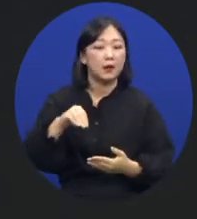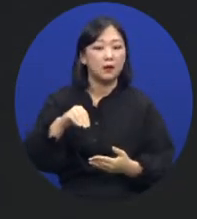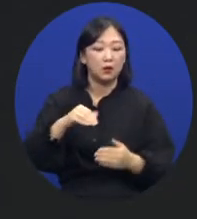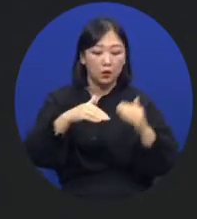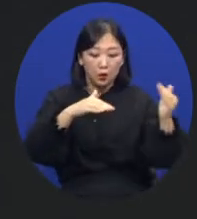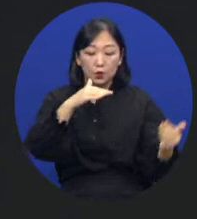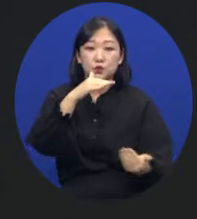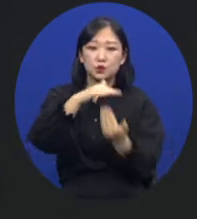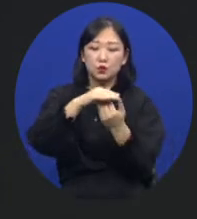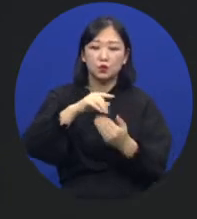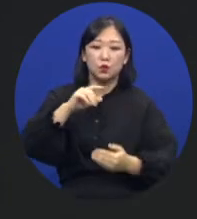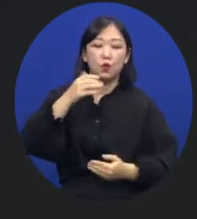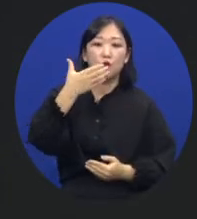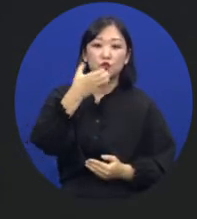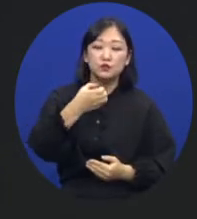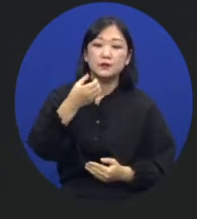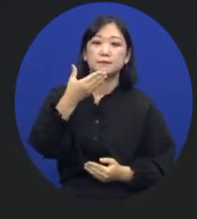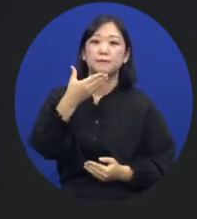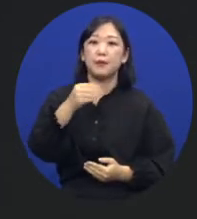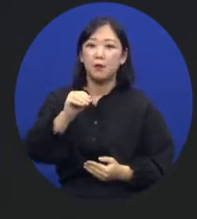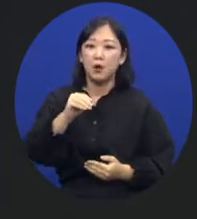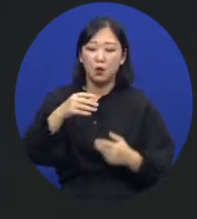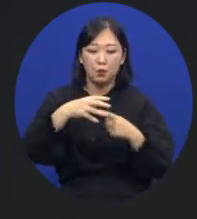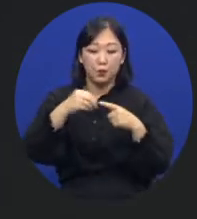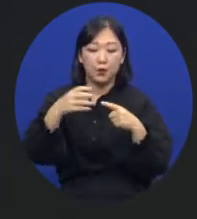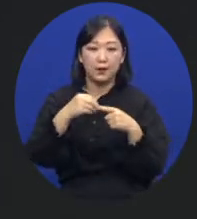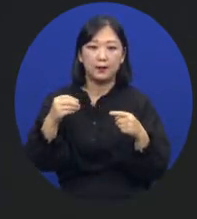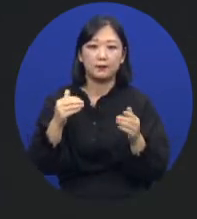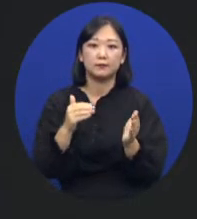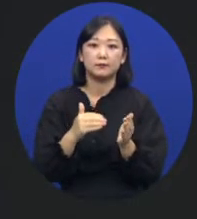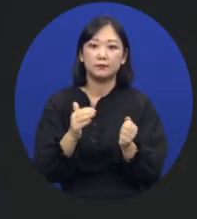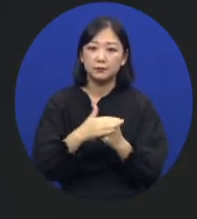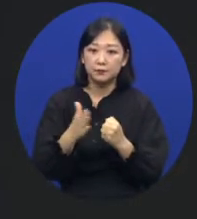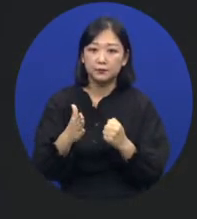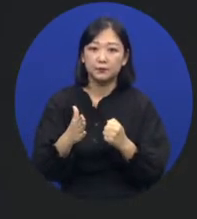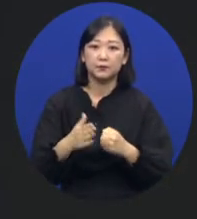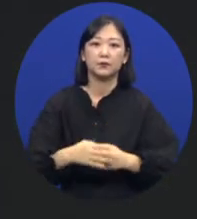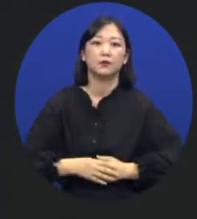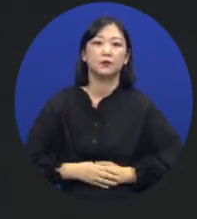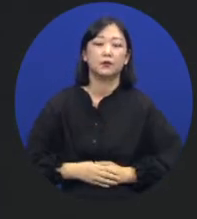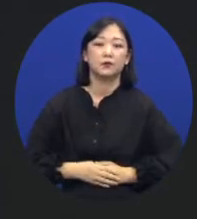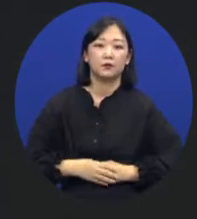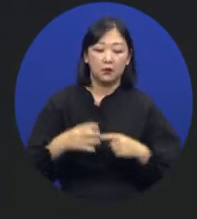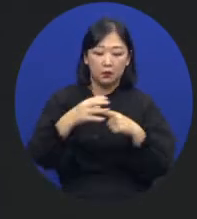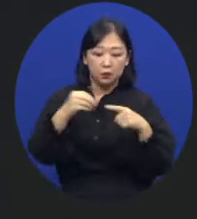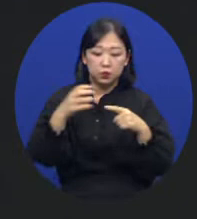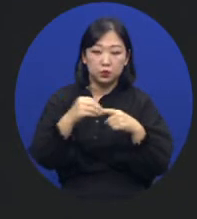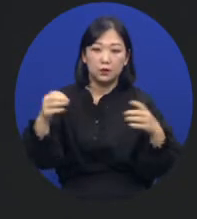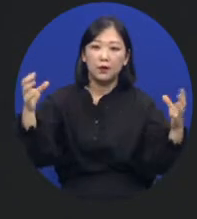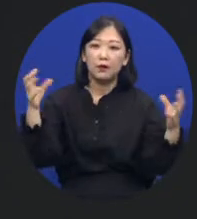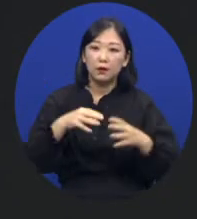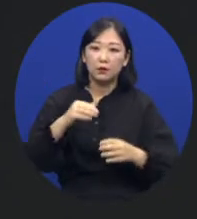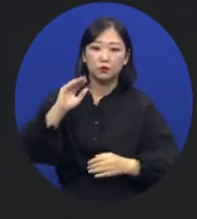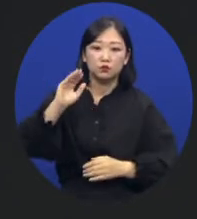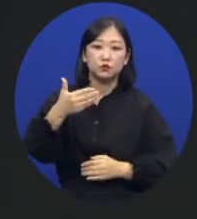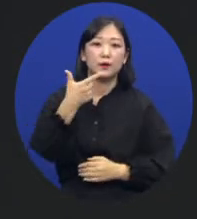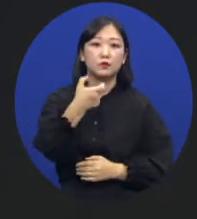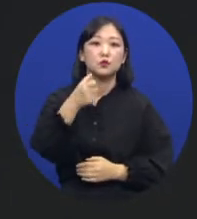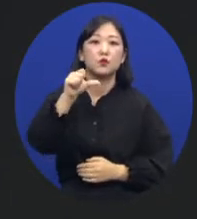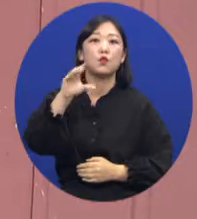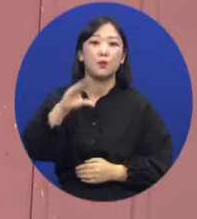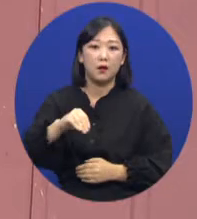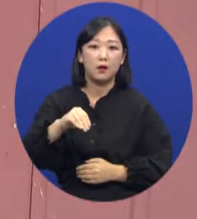최고 198만 원까지 자동이체로 빠져나갔기 때문입니다. 인출된 금액은 모두 965만